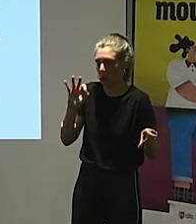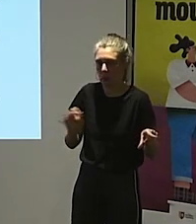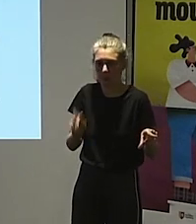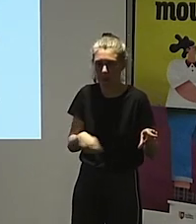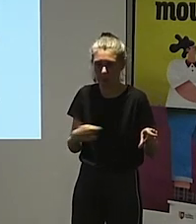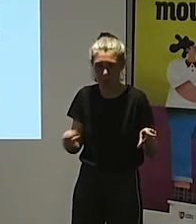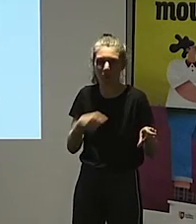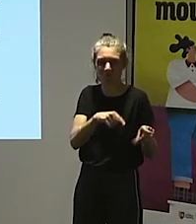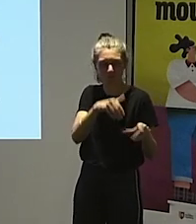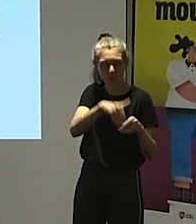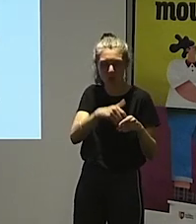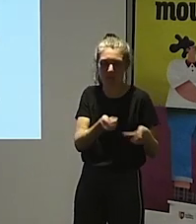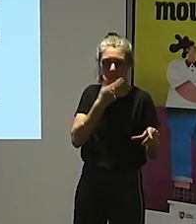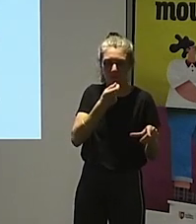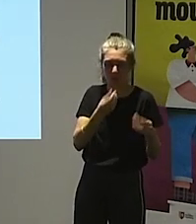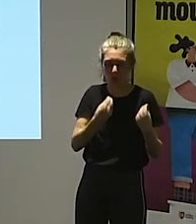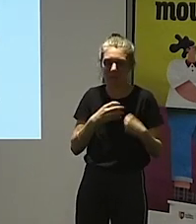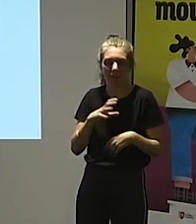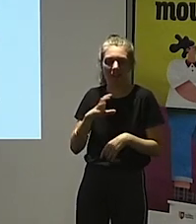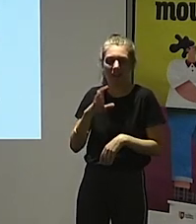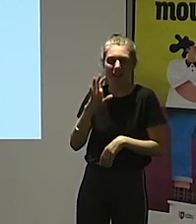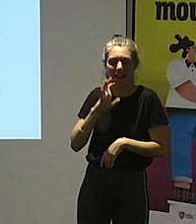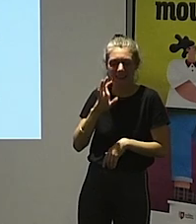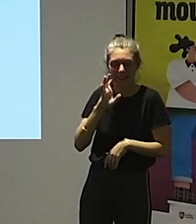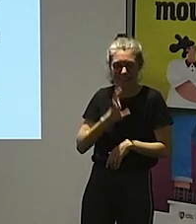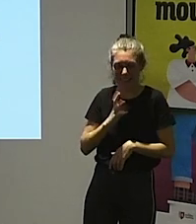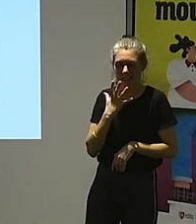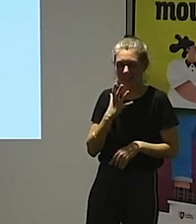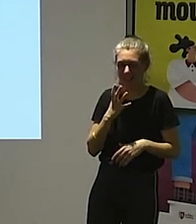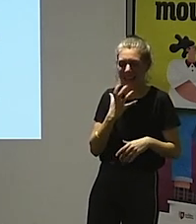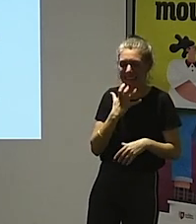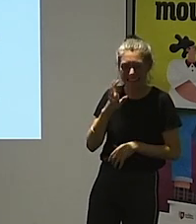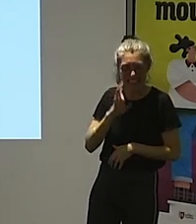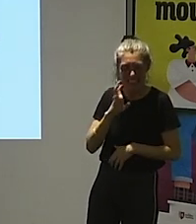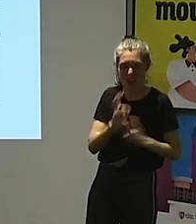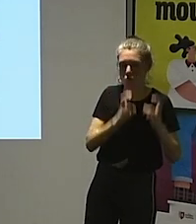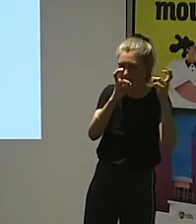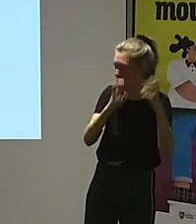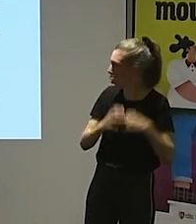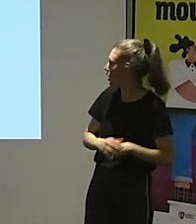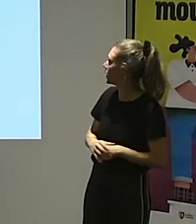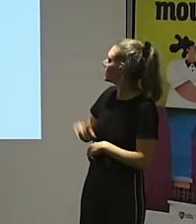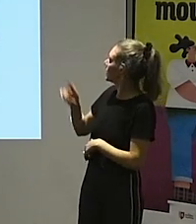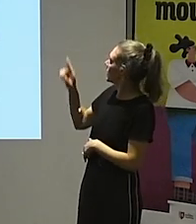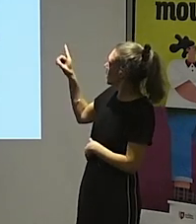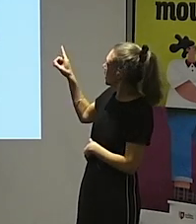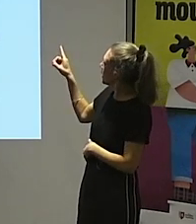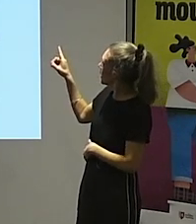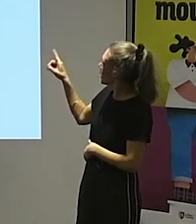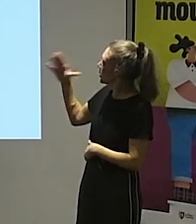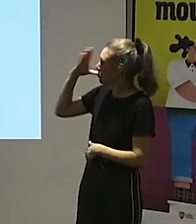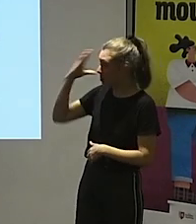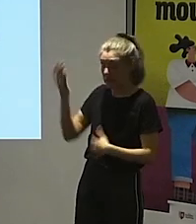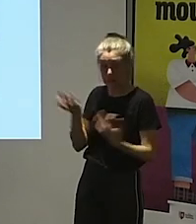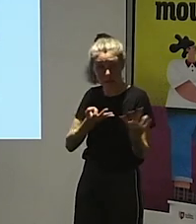significativement ce taux d'acide gras. Si vous regardez d'autres marqueurs, la fréquence cardiaque de repos, elle va diminuer pour ceux qui ont fait l'exercice physique